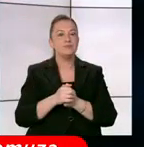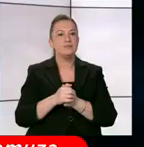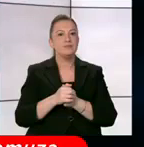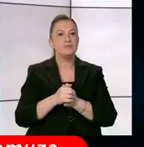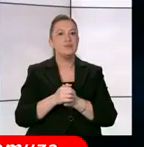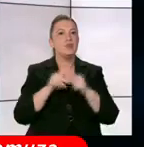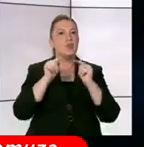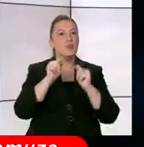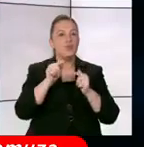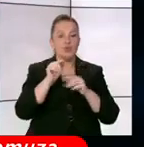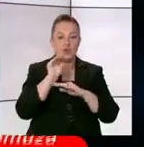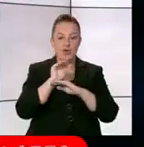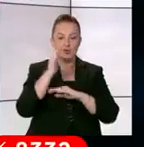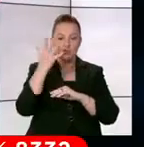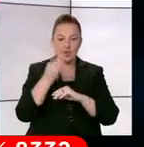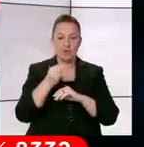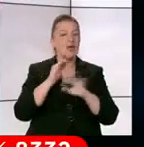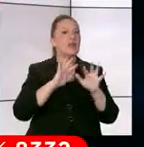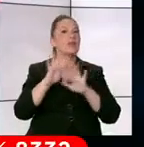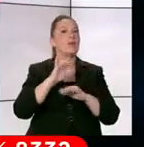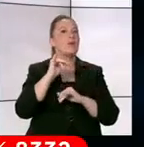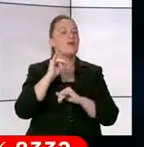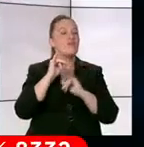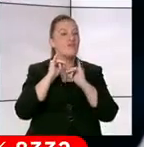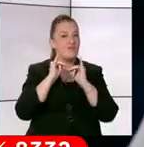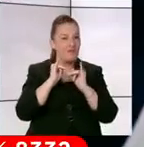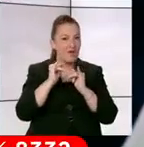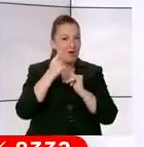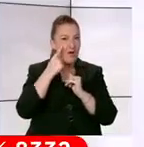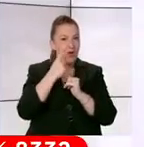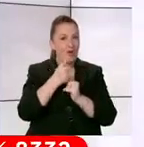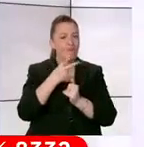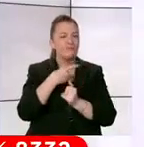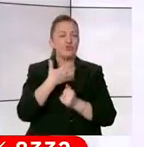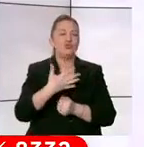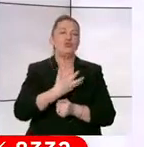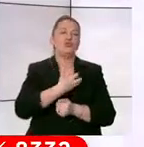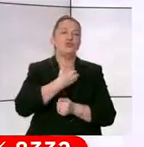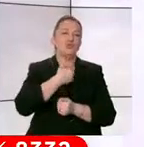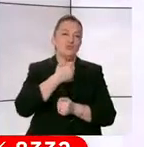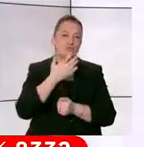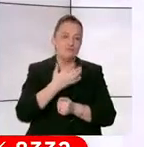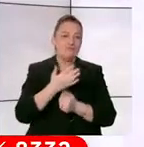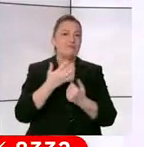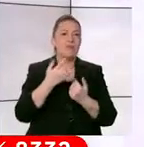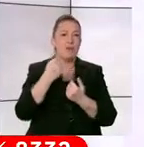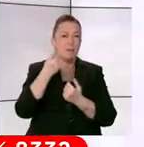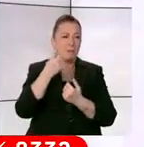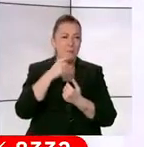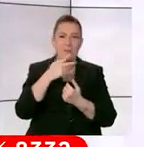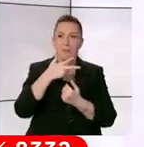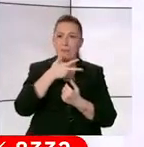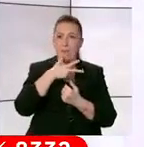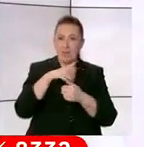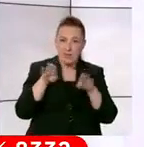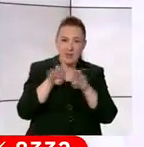Bu yaşamış olduğumuz deprem felaketi bir tarihsiz bir üzüntü içerisinde bıraktı. Eşi benzeri görmemiş şekilde